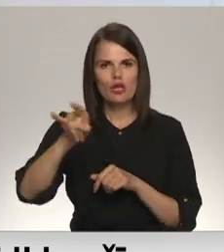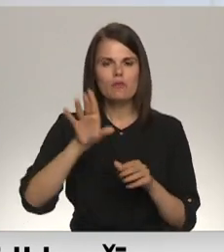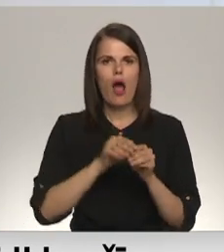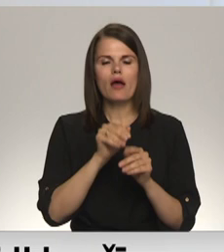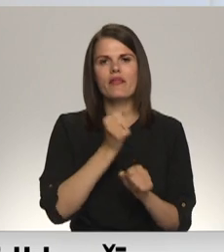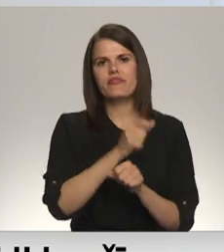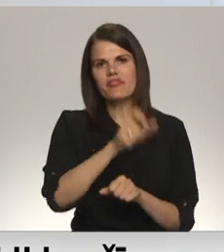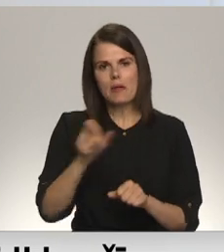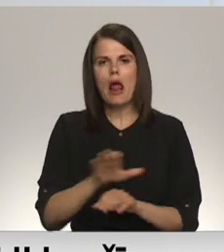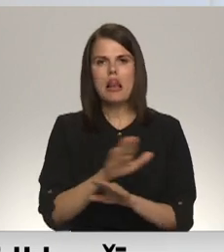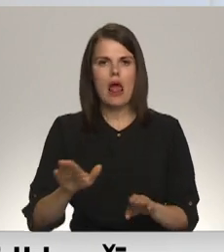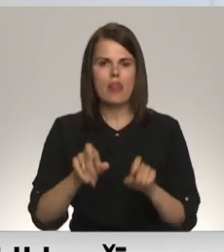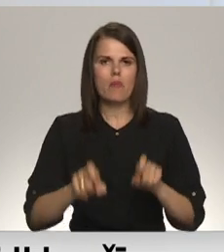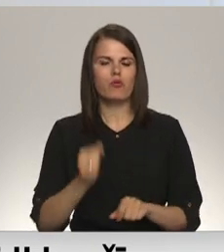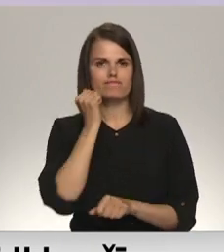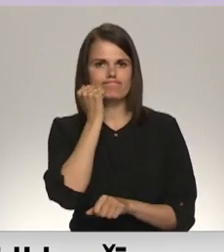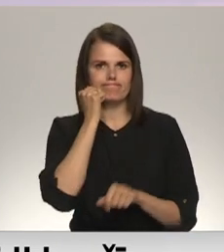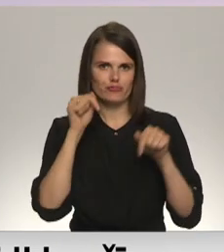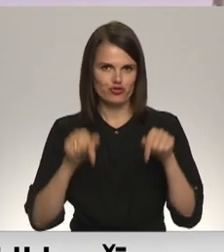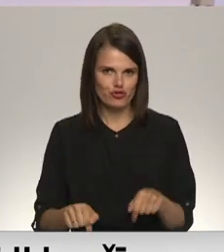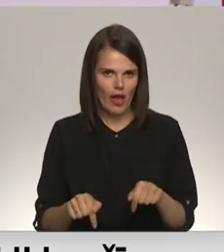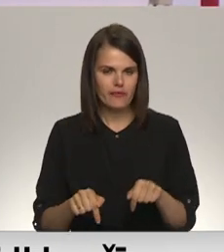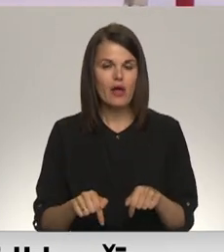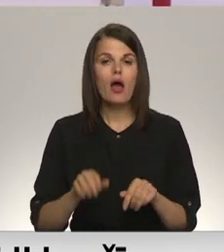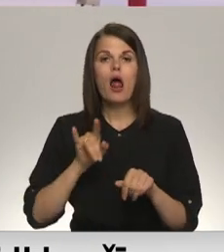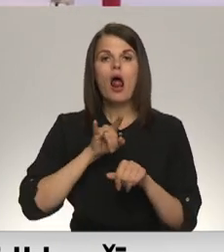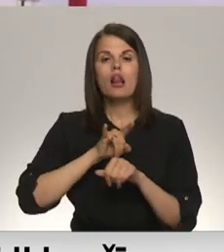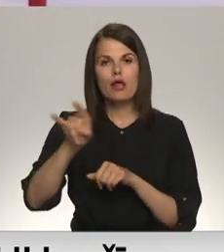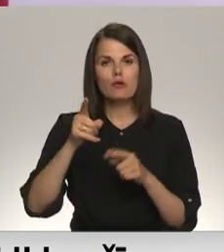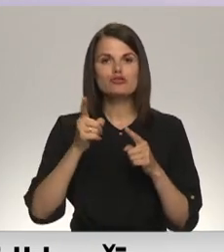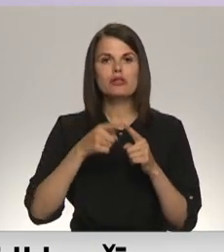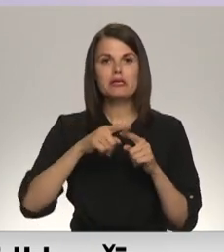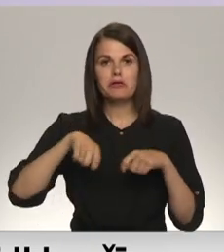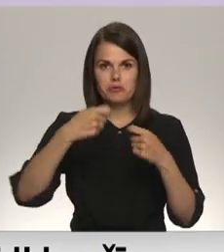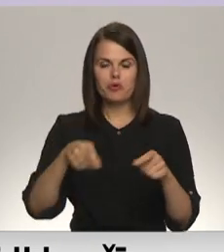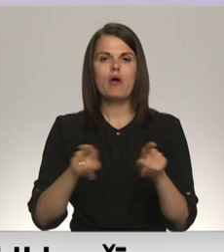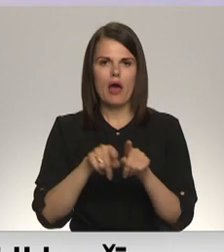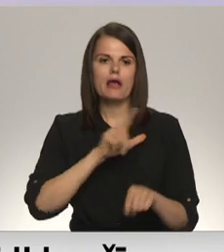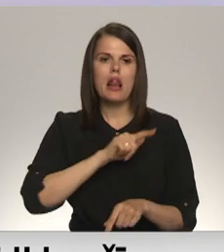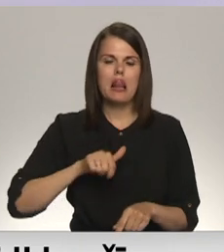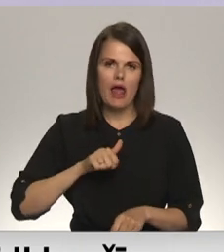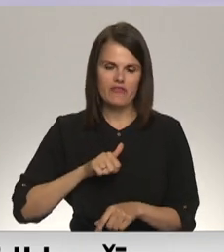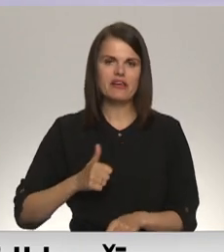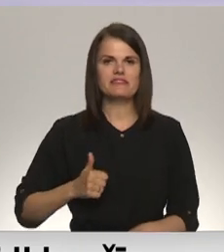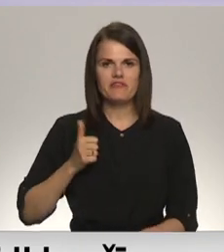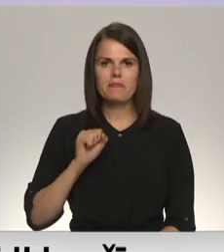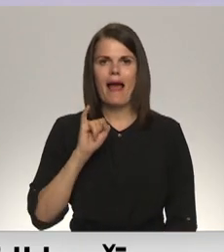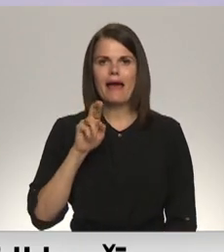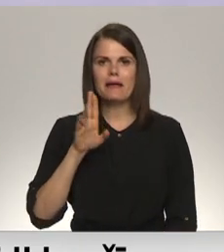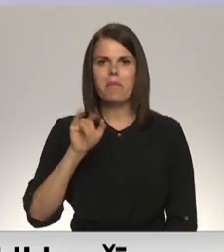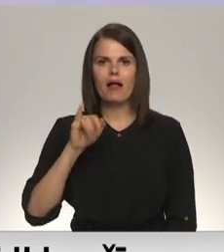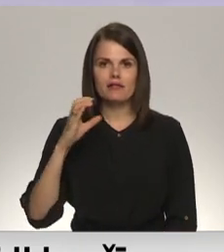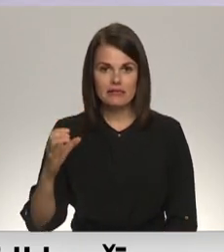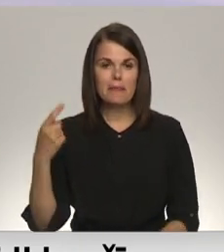tās neatrastos dīkstāvē šeit. Par lidmašīnu izīrēšanu paziņojas arī Latvijas Nacionālā lidsabiedrība Air Baltic, kas pirmo